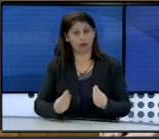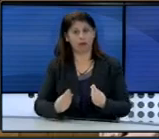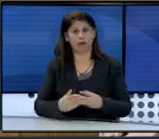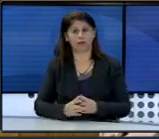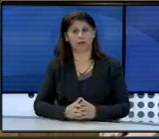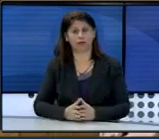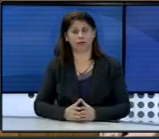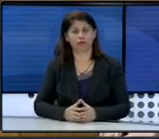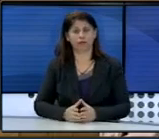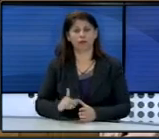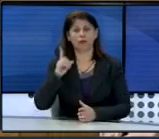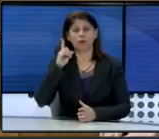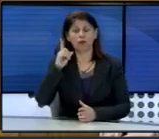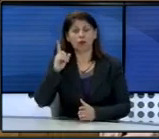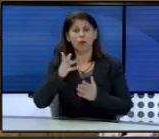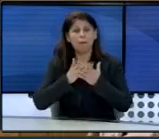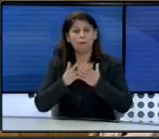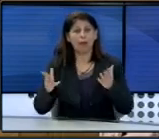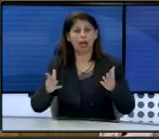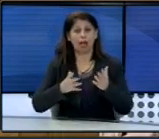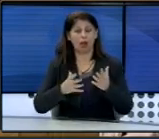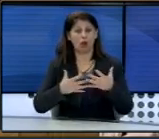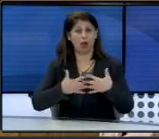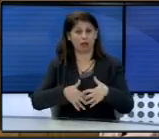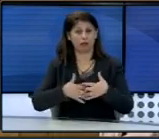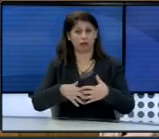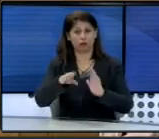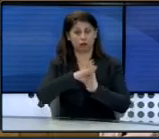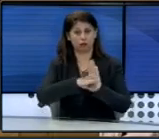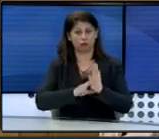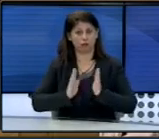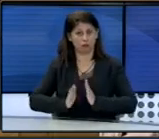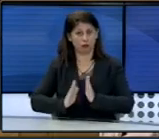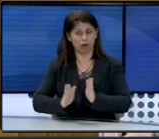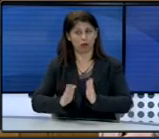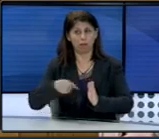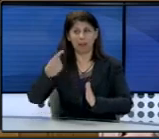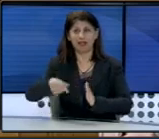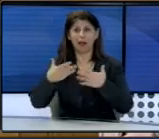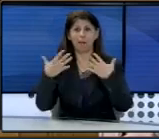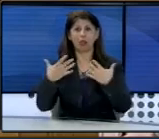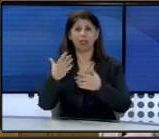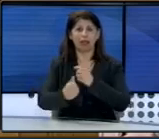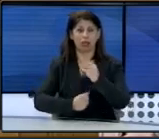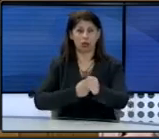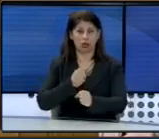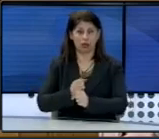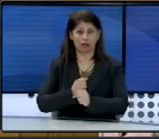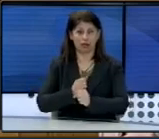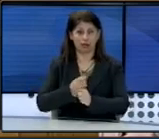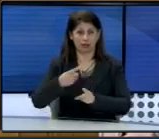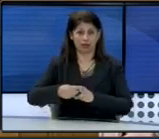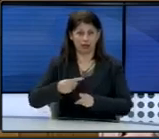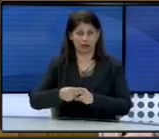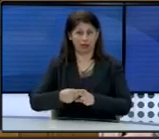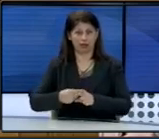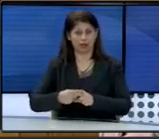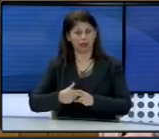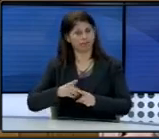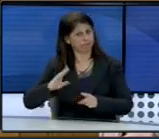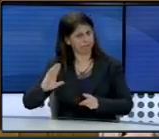ότι το πρώτο μεγάλο εξοπλιστικό πρόγραμμα που προχώρησε μετά από μια δεκαετία στη χώρα και παρά